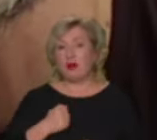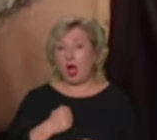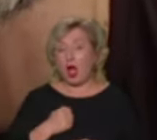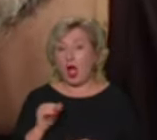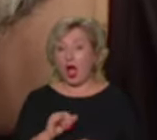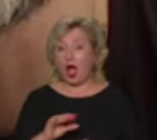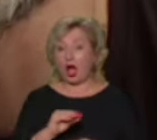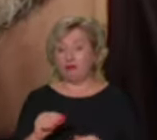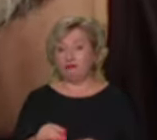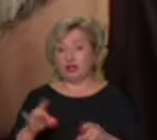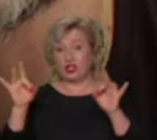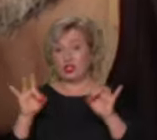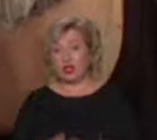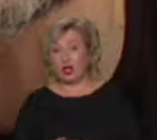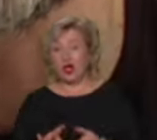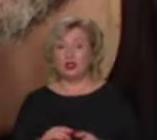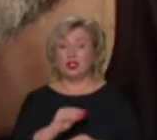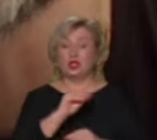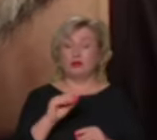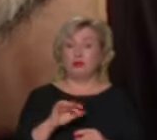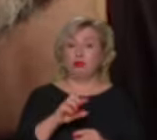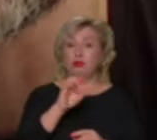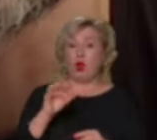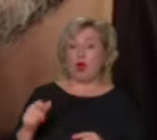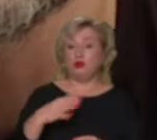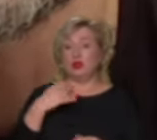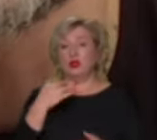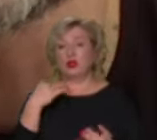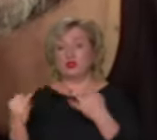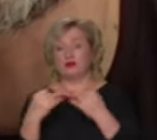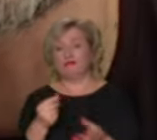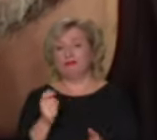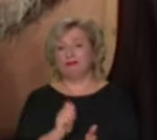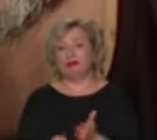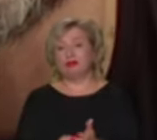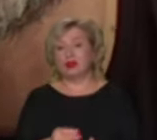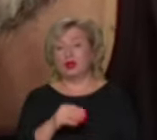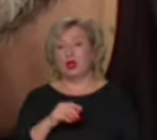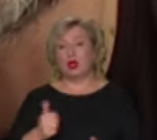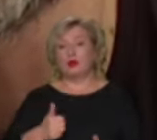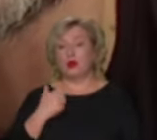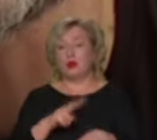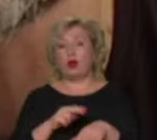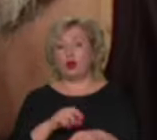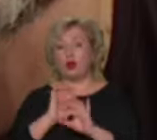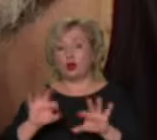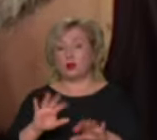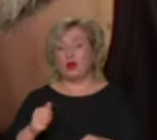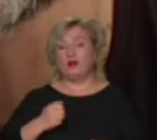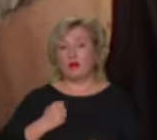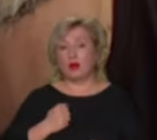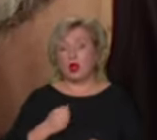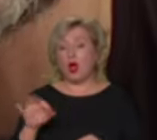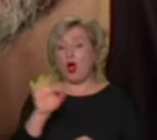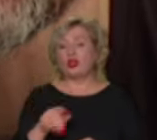жирний тил в ресторані «Бохов» буде розповідати з пресом бабок на руках якомусь правоохоронцю у формі поліцейському про те,